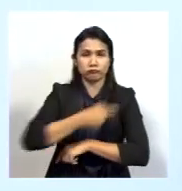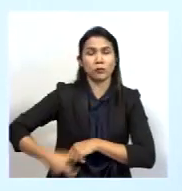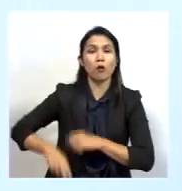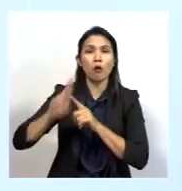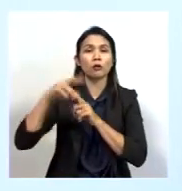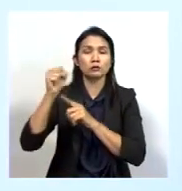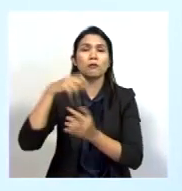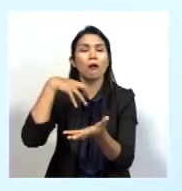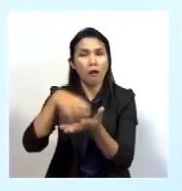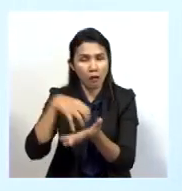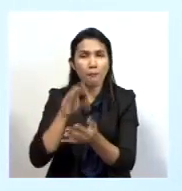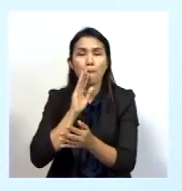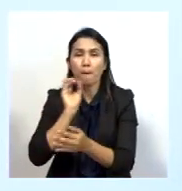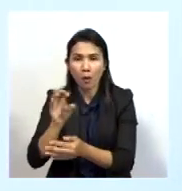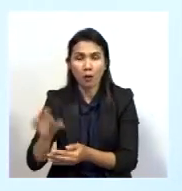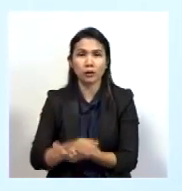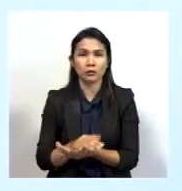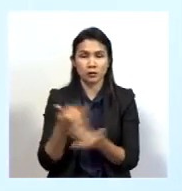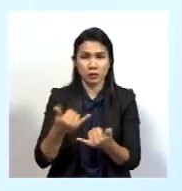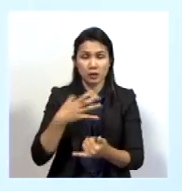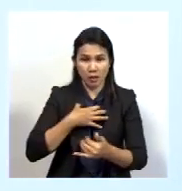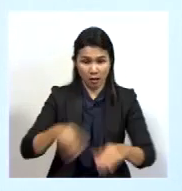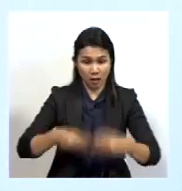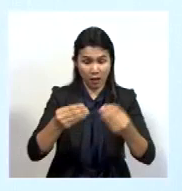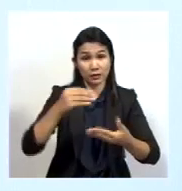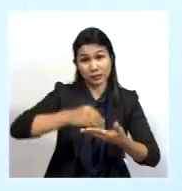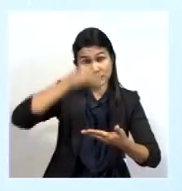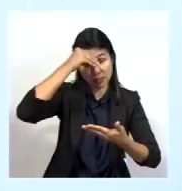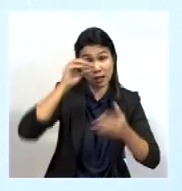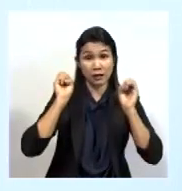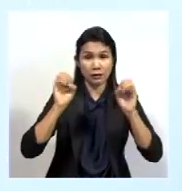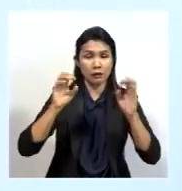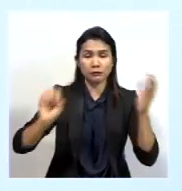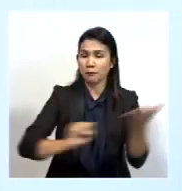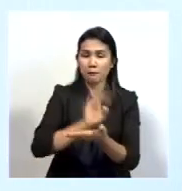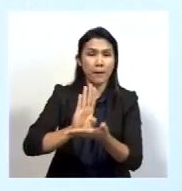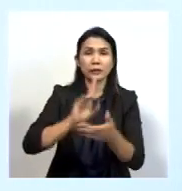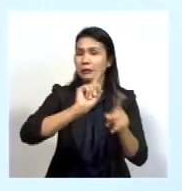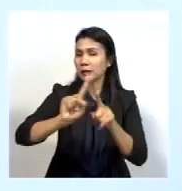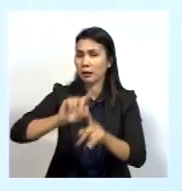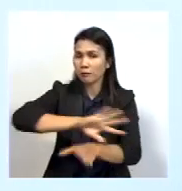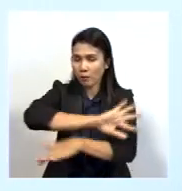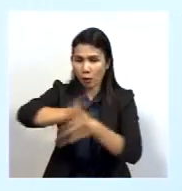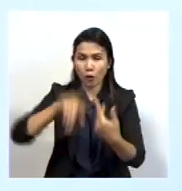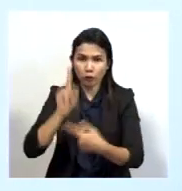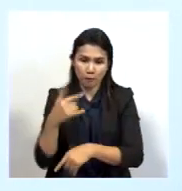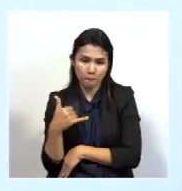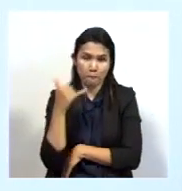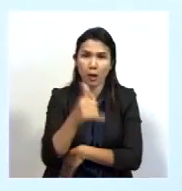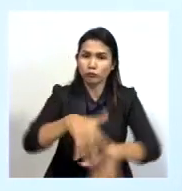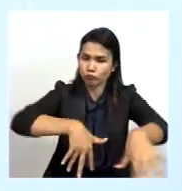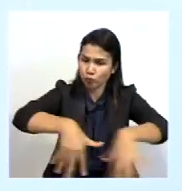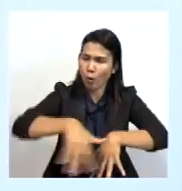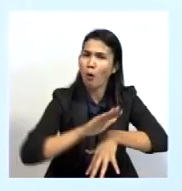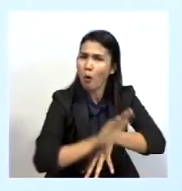กรัฐมนตรีว่าขอให้นิสิตนักศึกษาครูอาจารย์ของทุกมหาวิทยาลัยทุกสถาบันลงไปเรียนรู้ในเรื่องของท้องถิ่นของท่